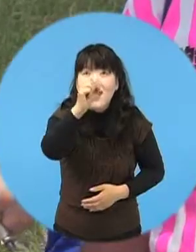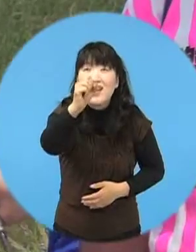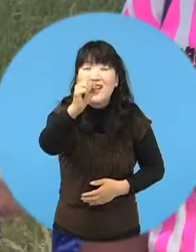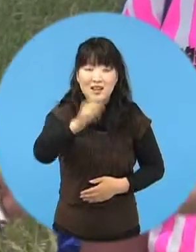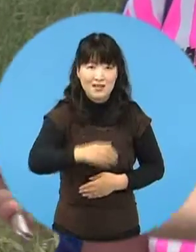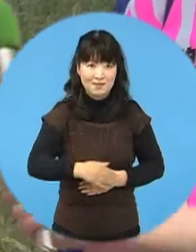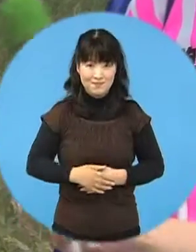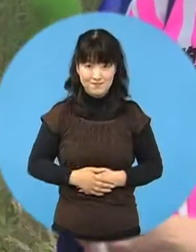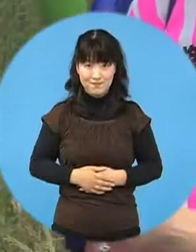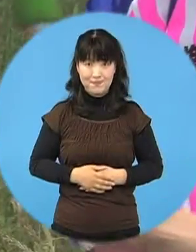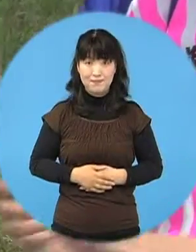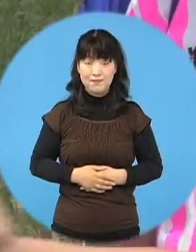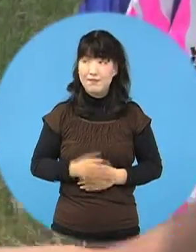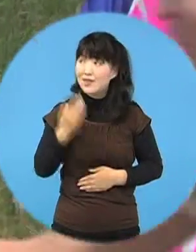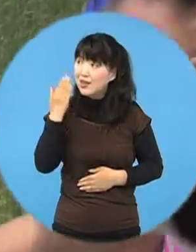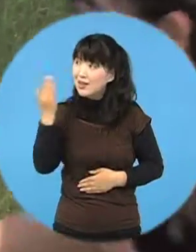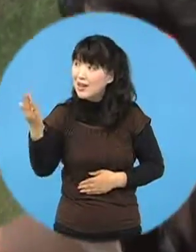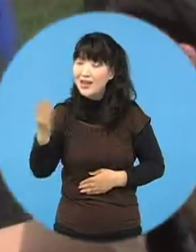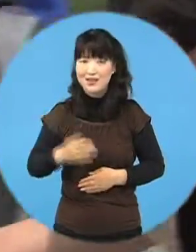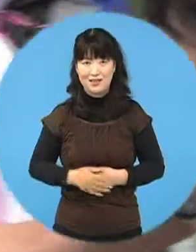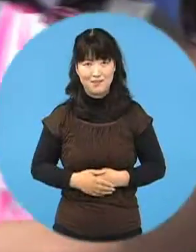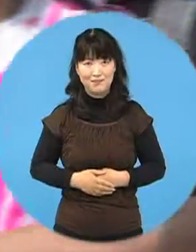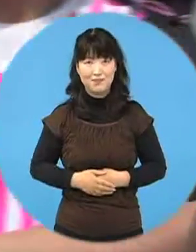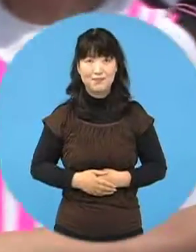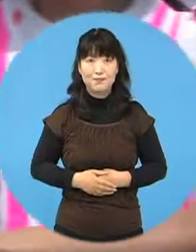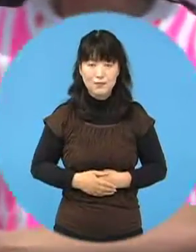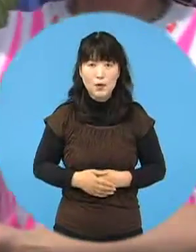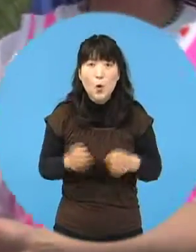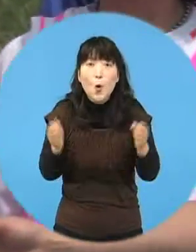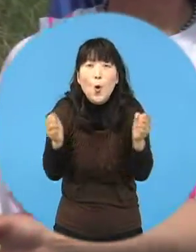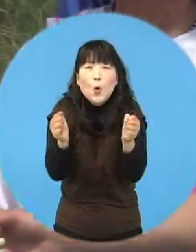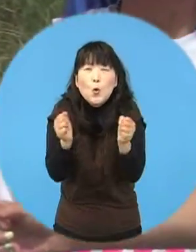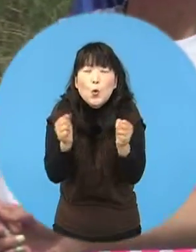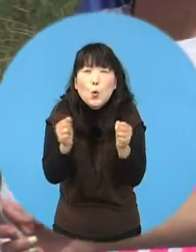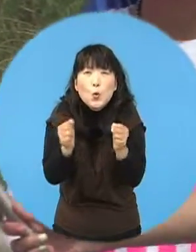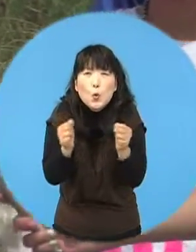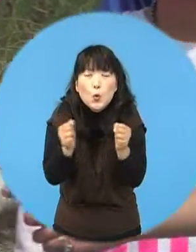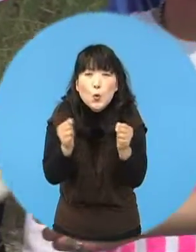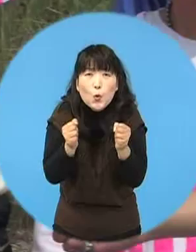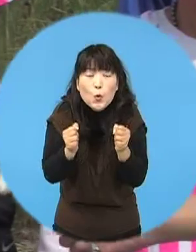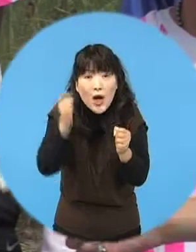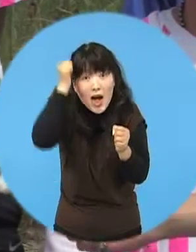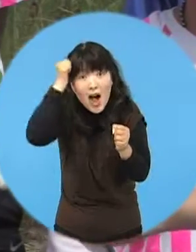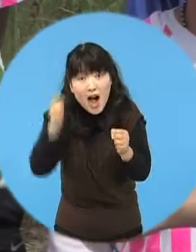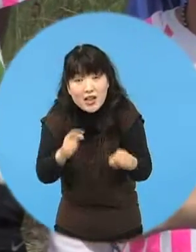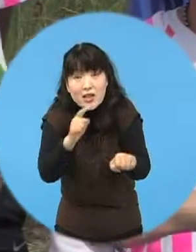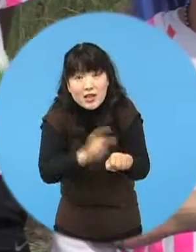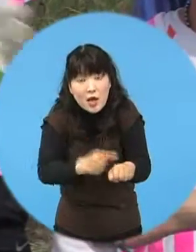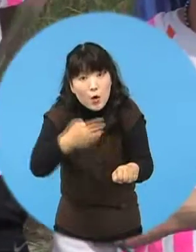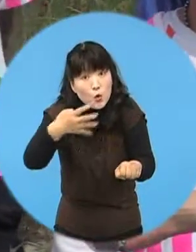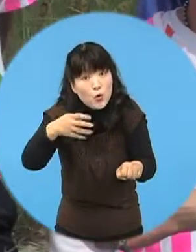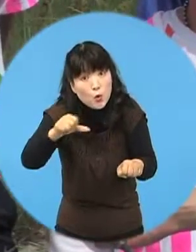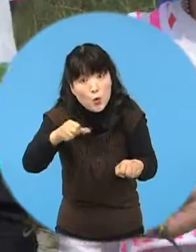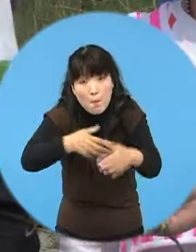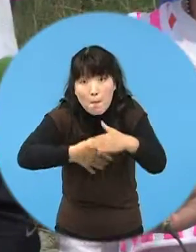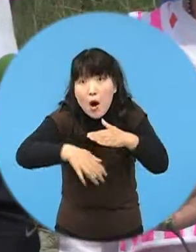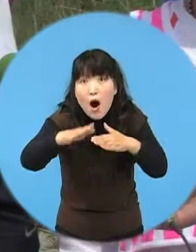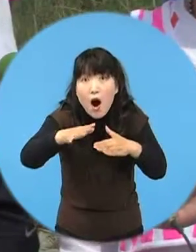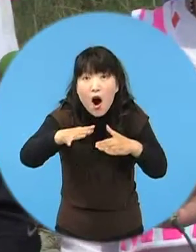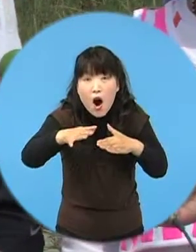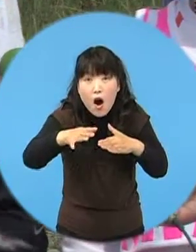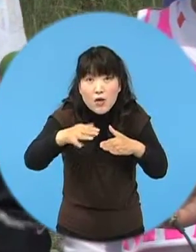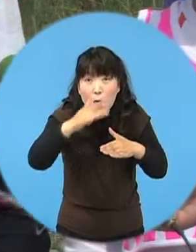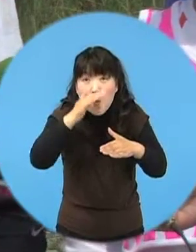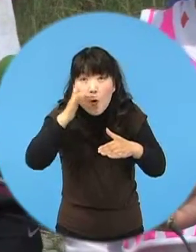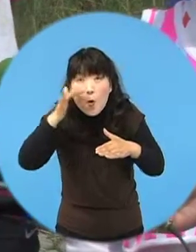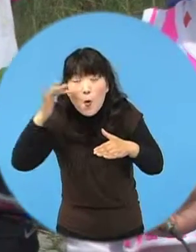。 はい、いかがですか。 そうです、冬ですね、一番寒い冬、はい、朝早く4時5時に出るでしょ。幻想的